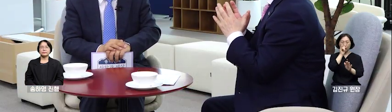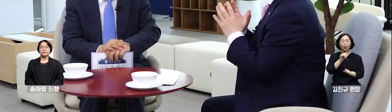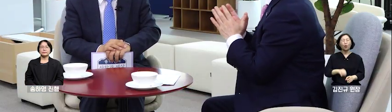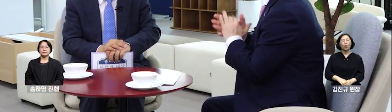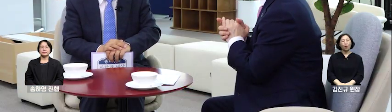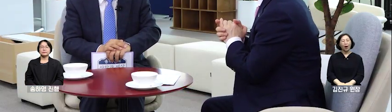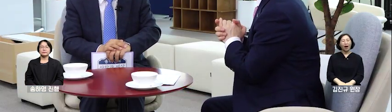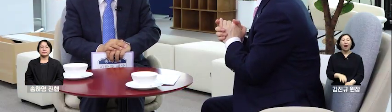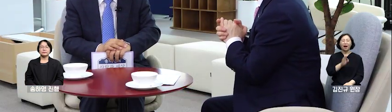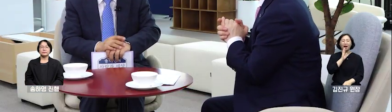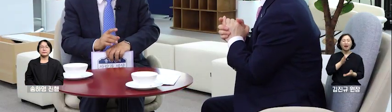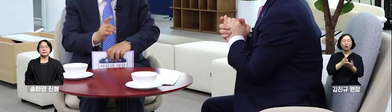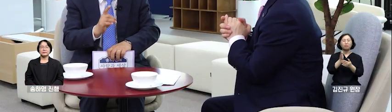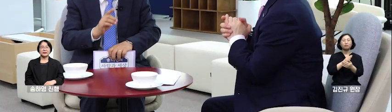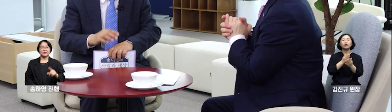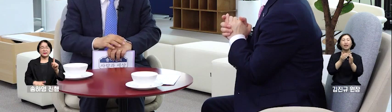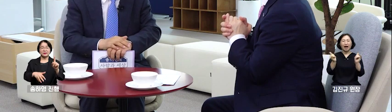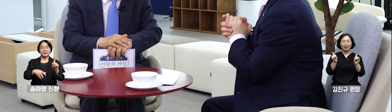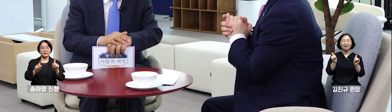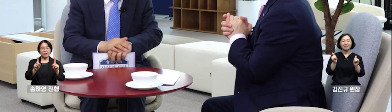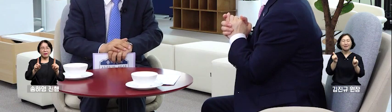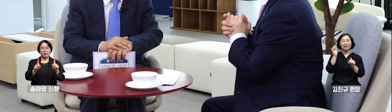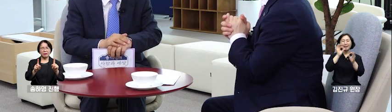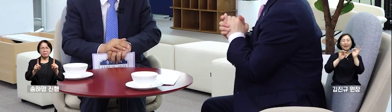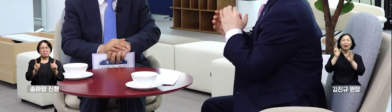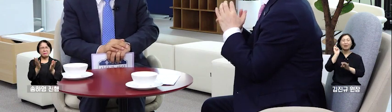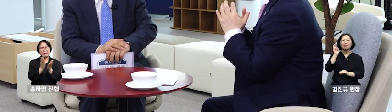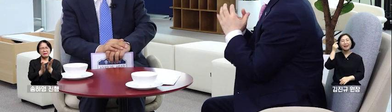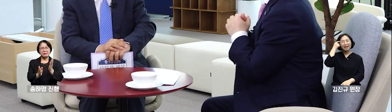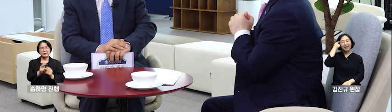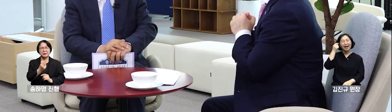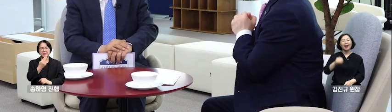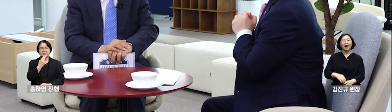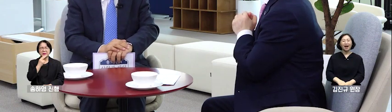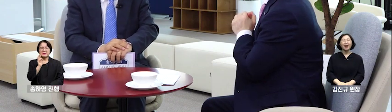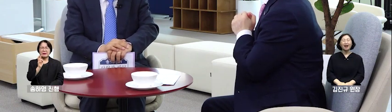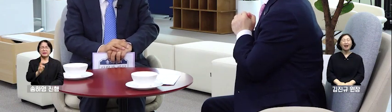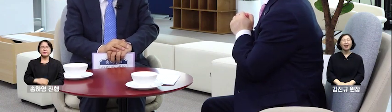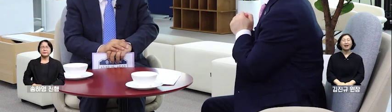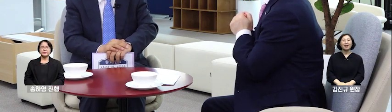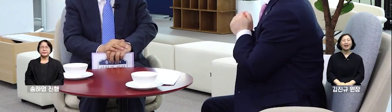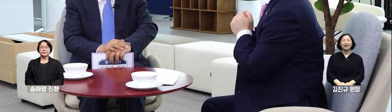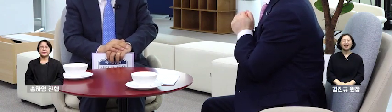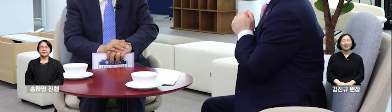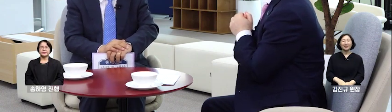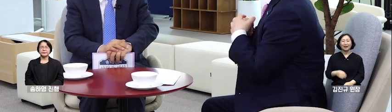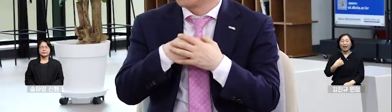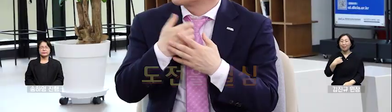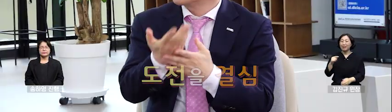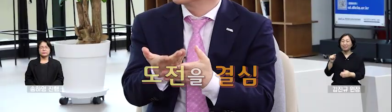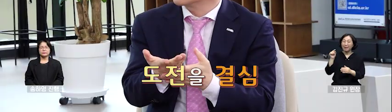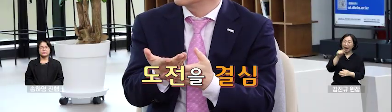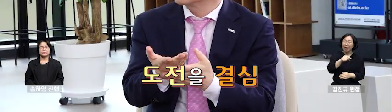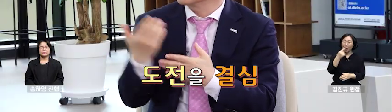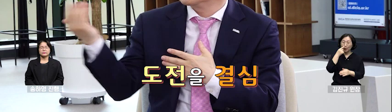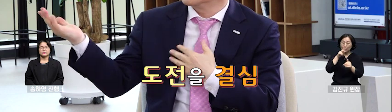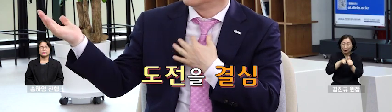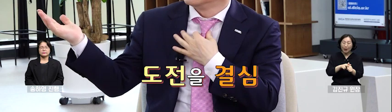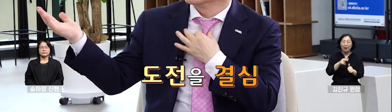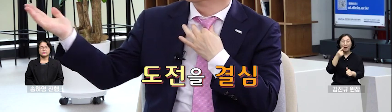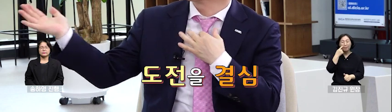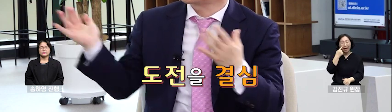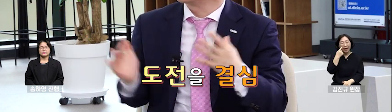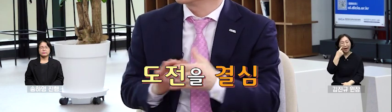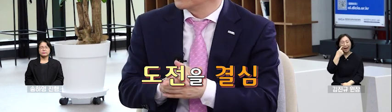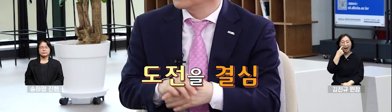찾는 모양이다 1차 공부에 그 애가 적합 짱 업소 또 그래서 아 그 진짜 전문가를 찾는 모양이다 있어요 뭐 도전해볼까 제가 뭐